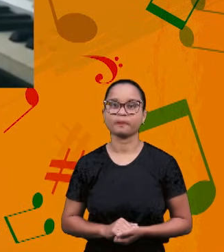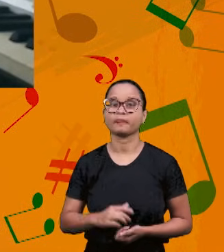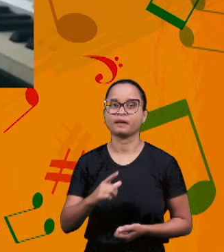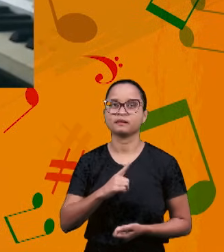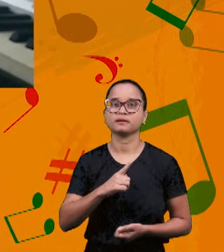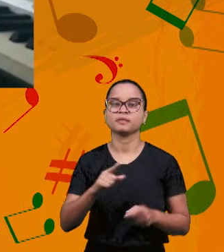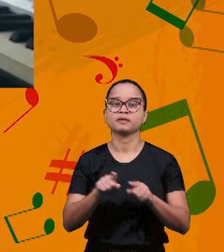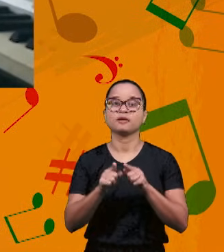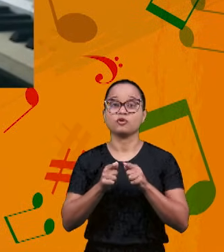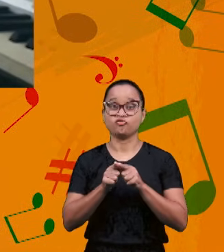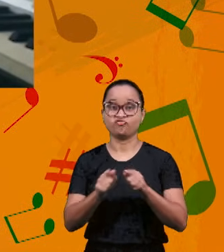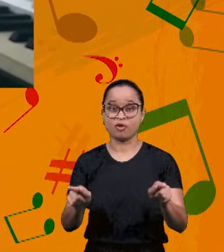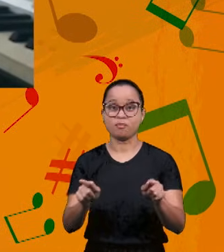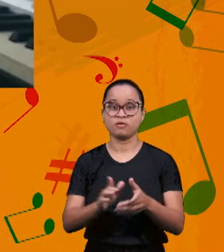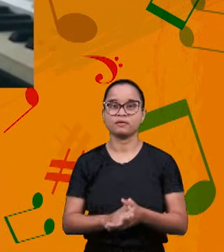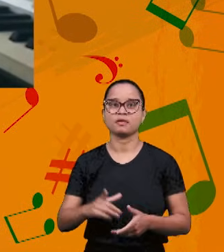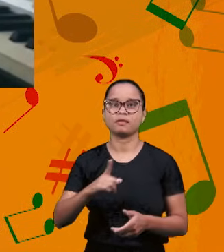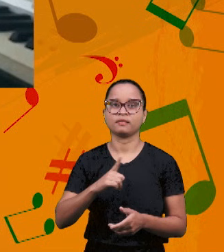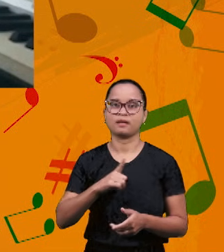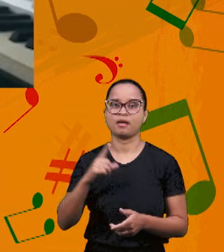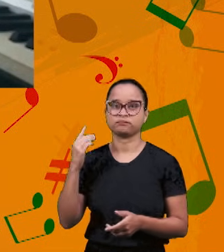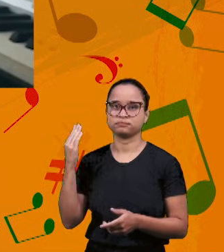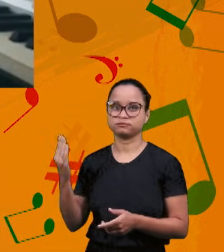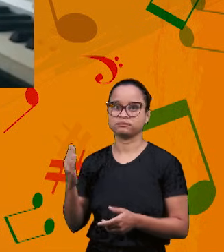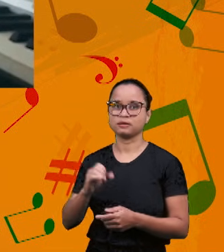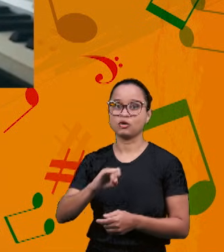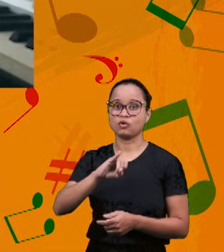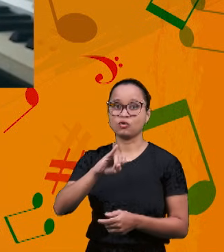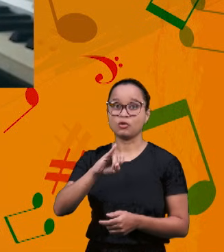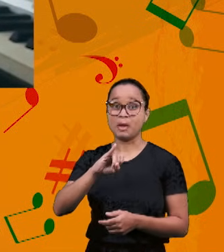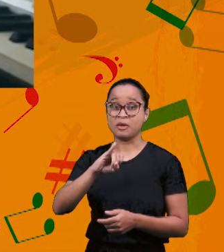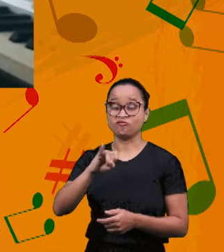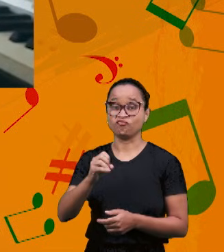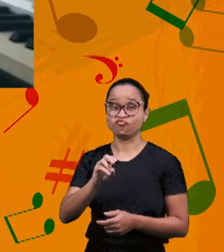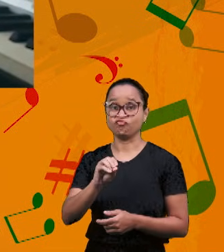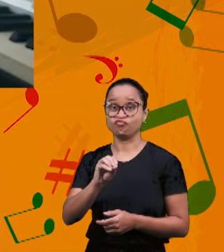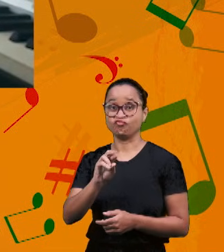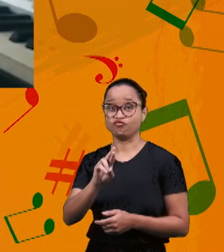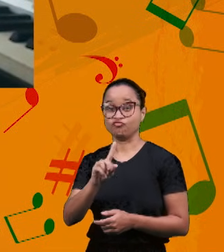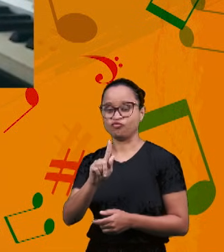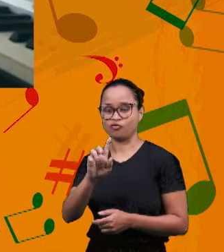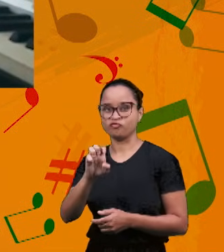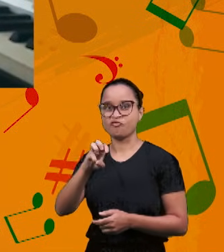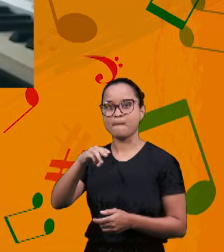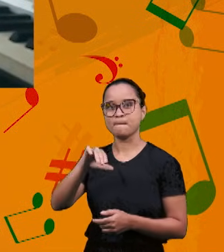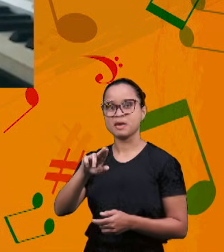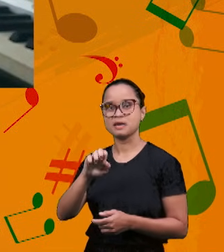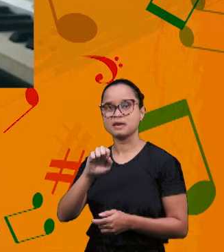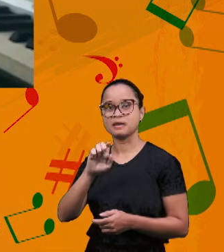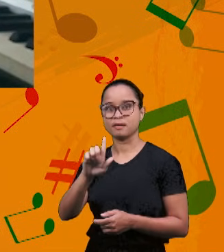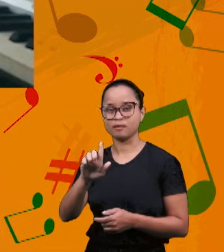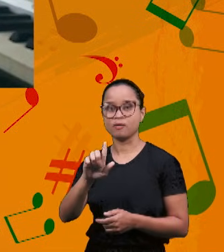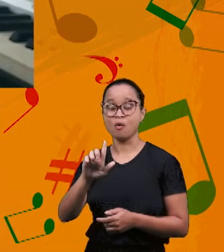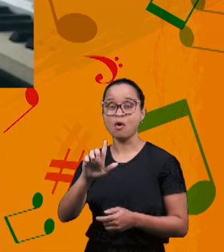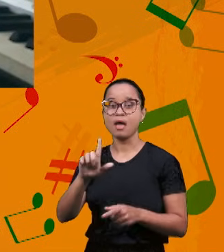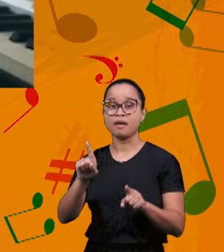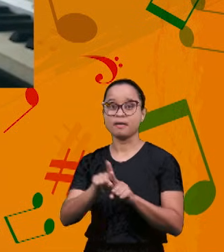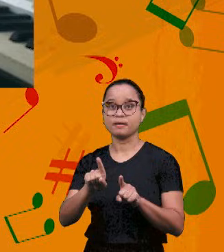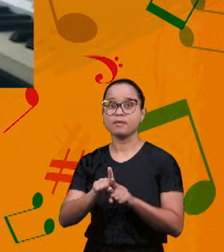Les jumeaux Jorge Miguel et Jorge Lucas, d'Arroyo Grande, Rio Grande do Sul.